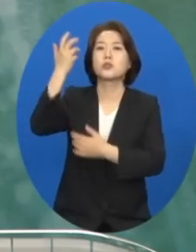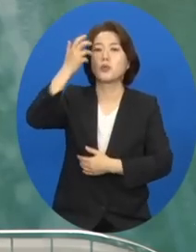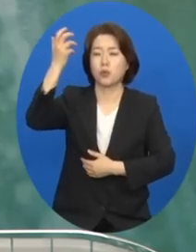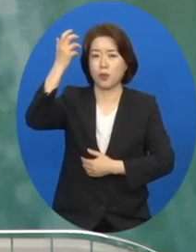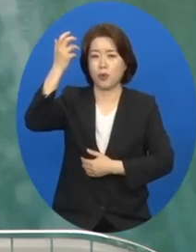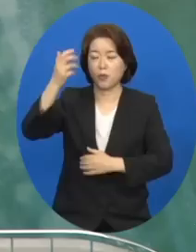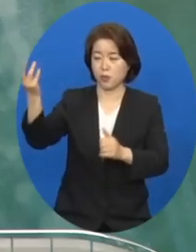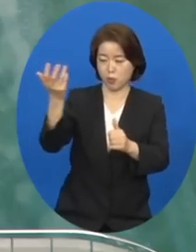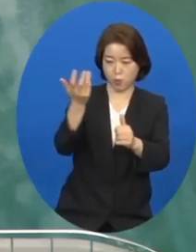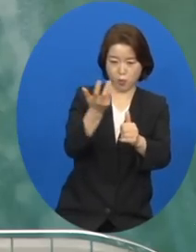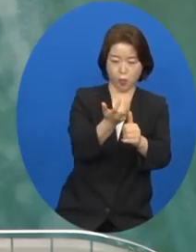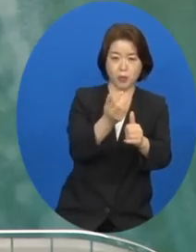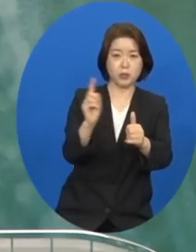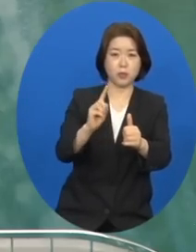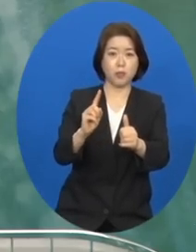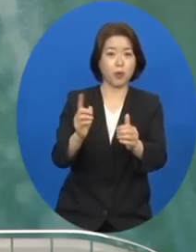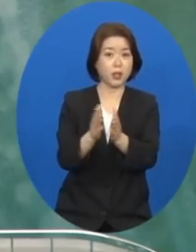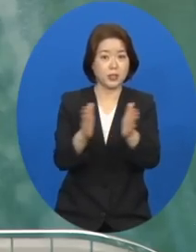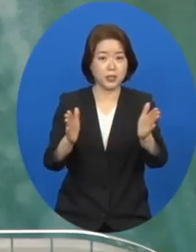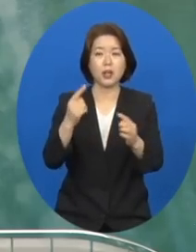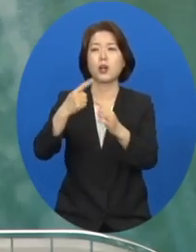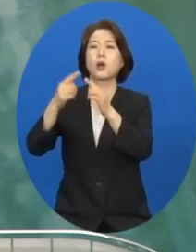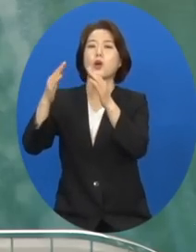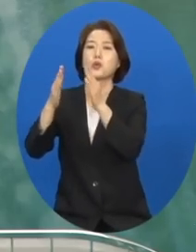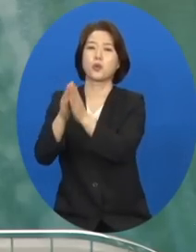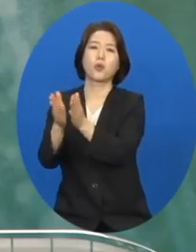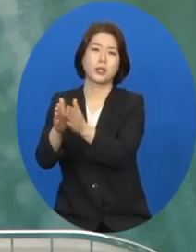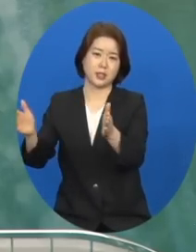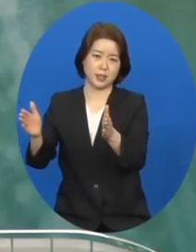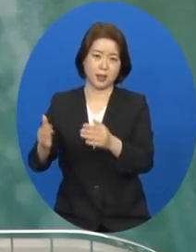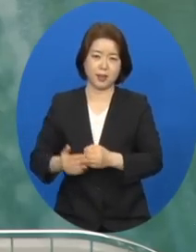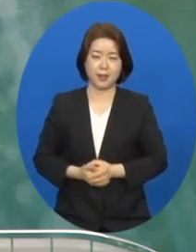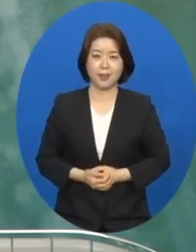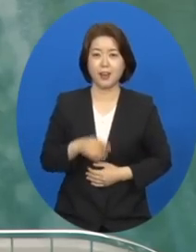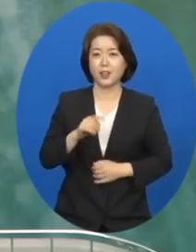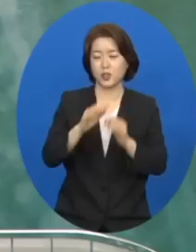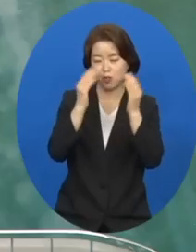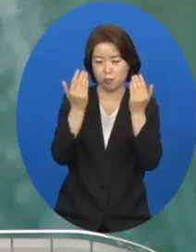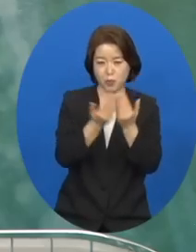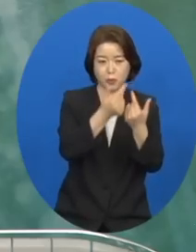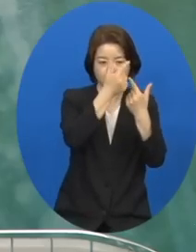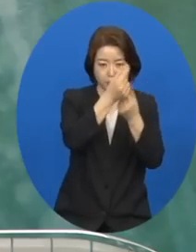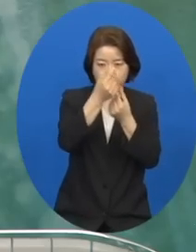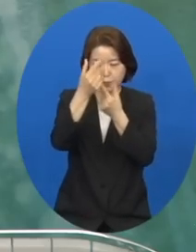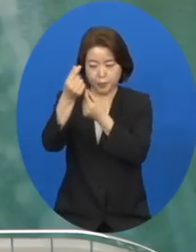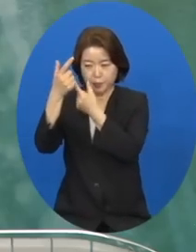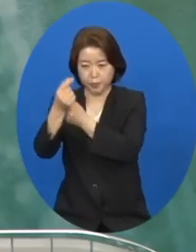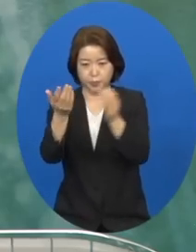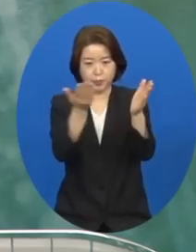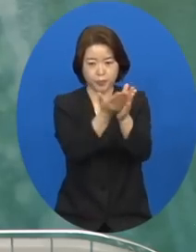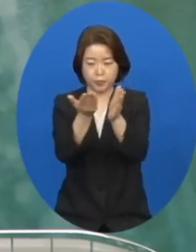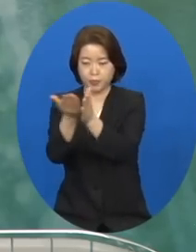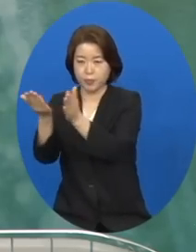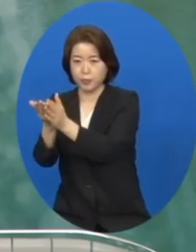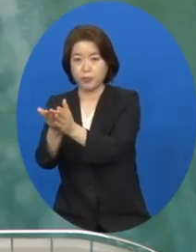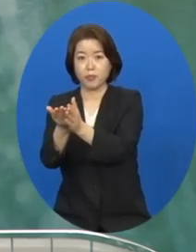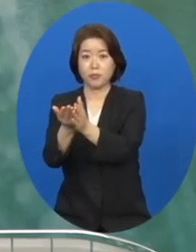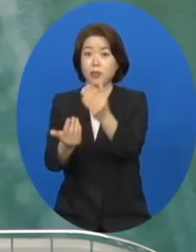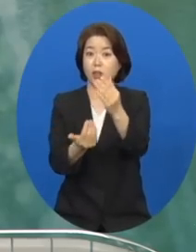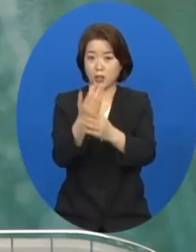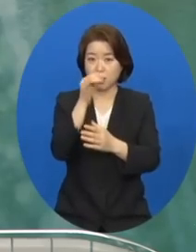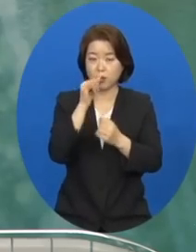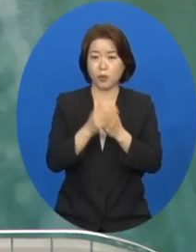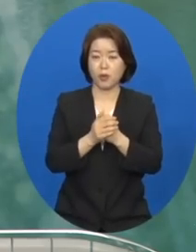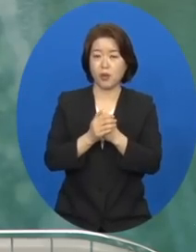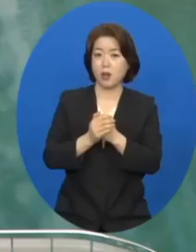줘 그외 가 탄생하는 거예요 모든 것이 이 절기에 따라 움직여요 나중에 이제 수장 절 다 8절 대추